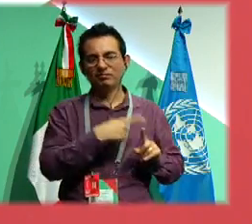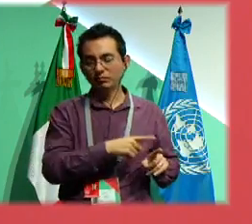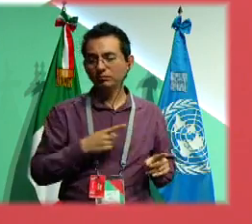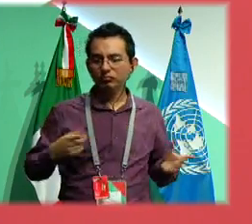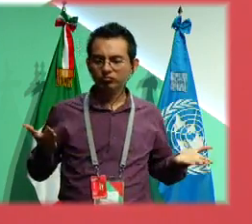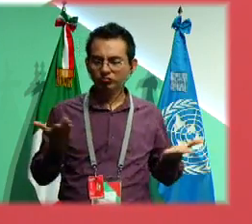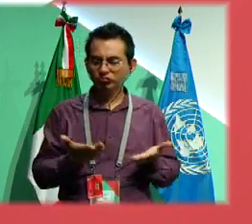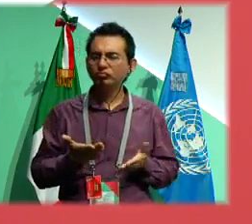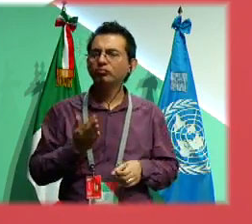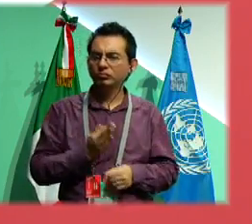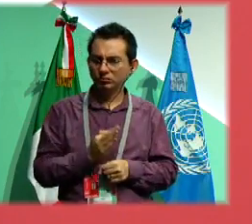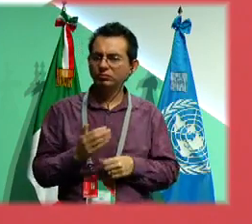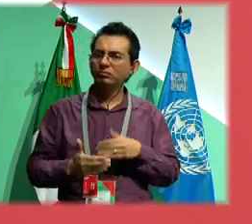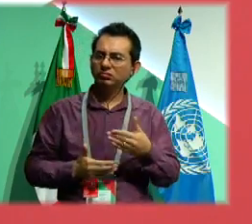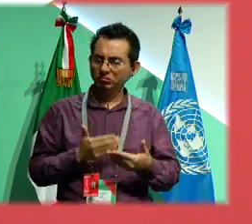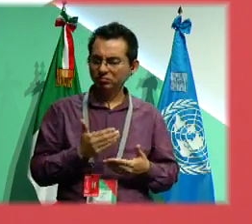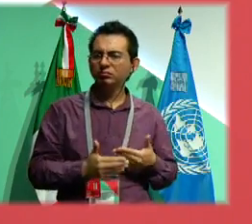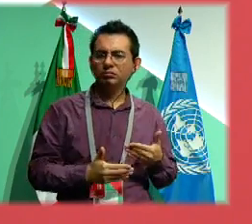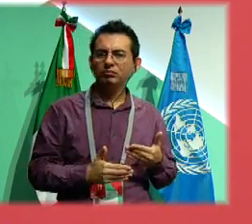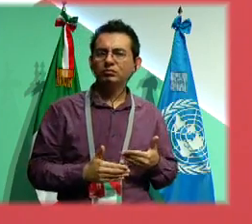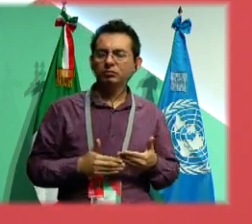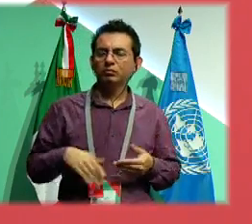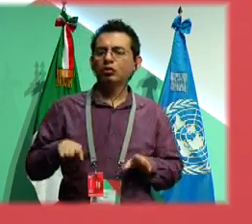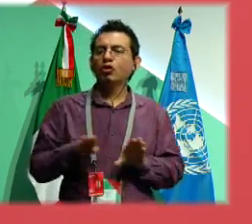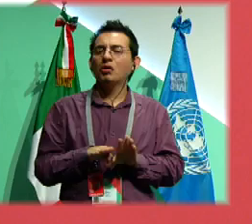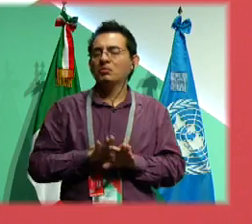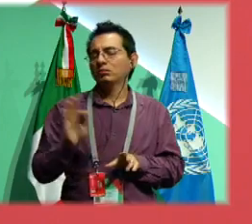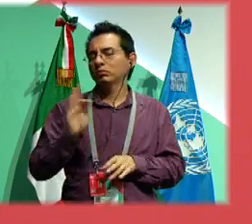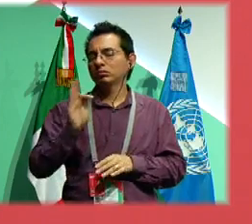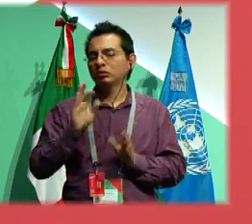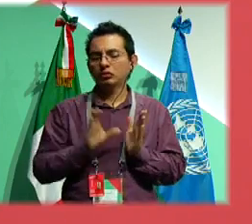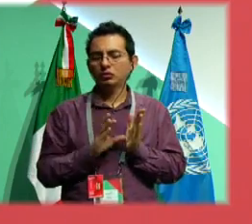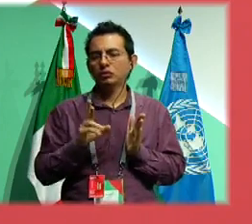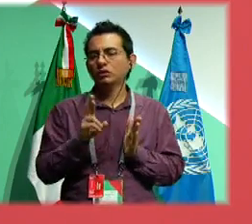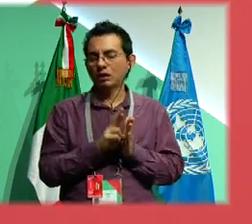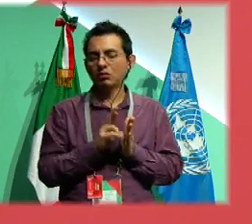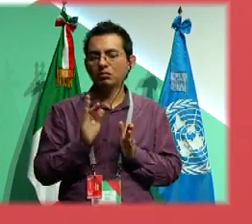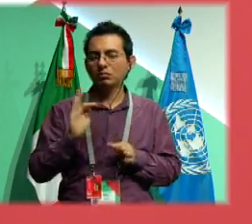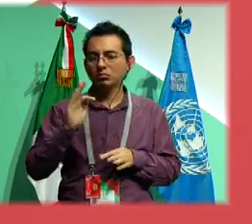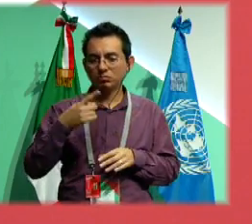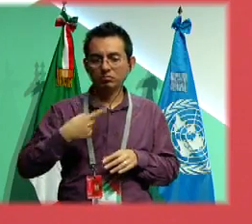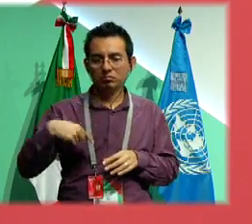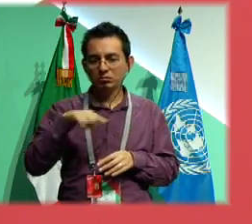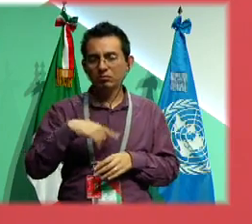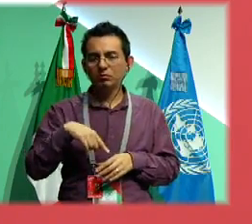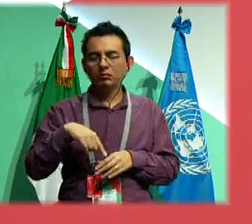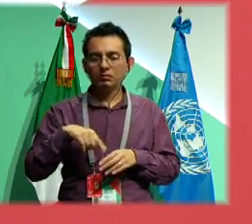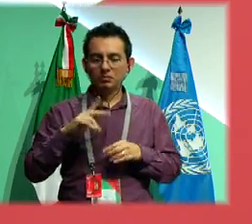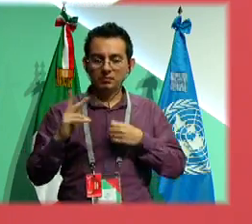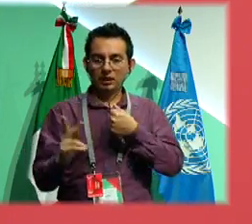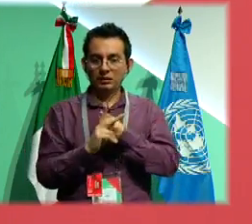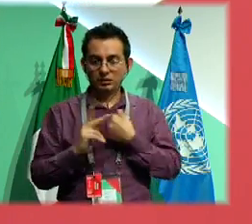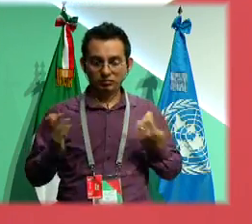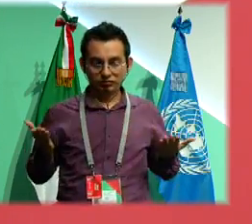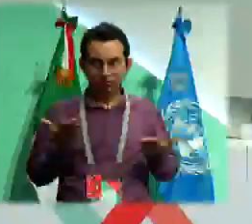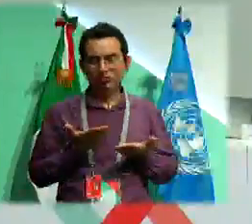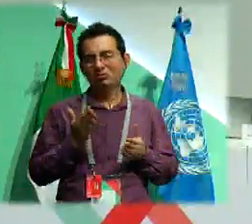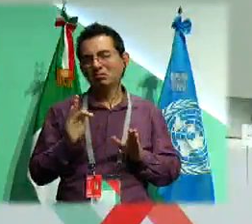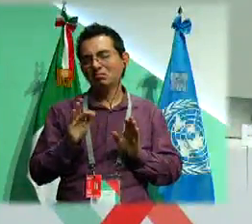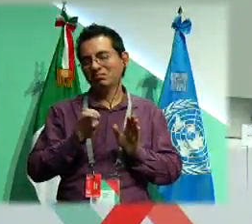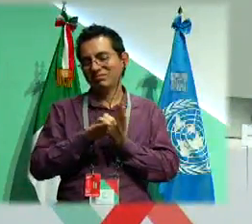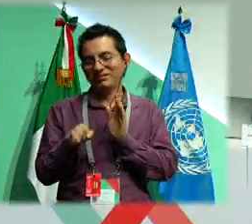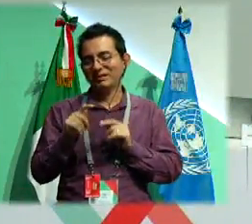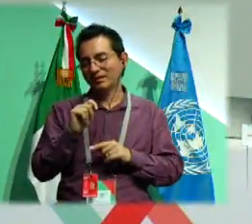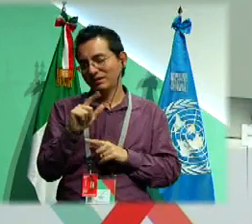que les accords se trouvent au niveau macro pour rendre les conditions du commerce